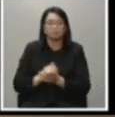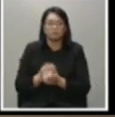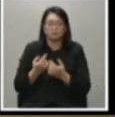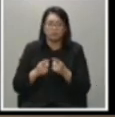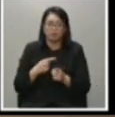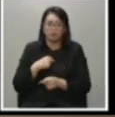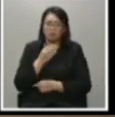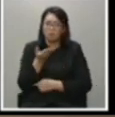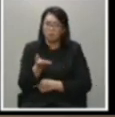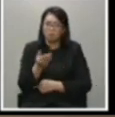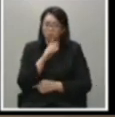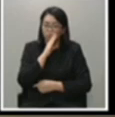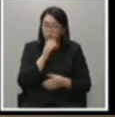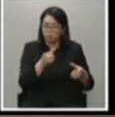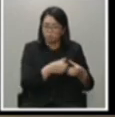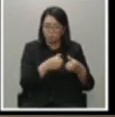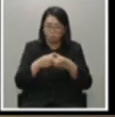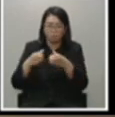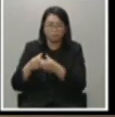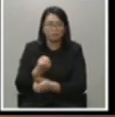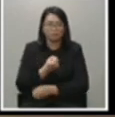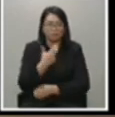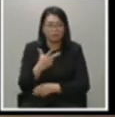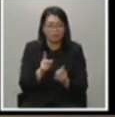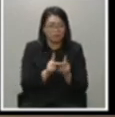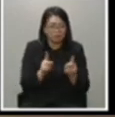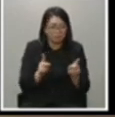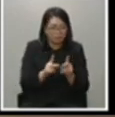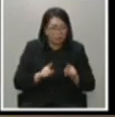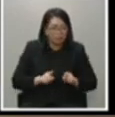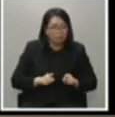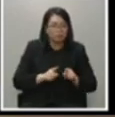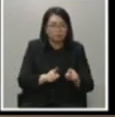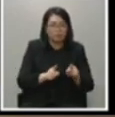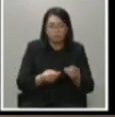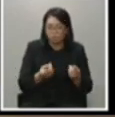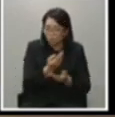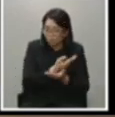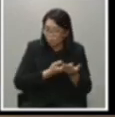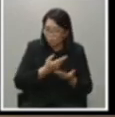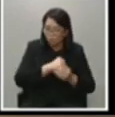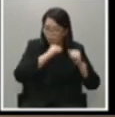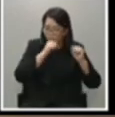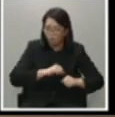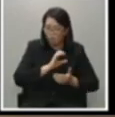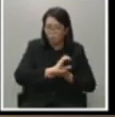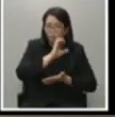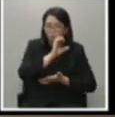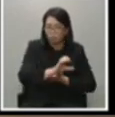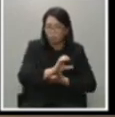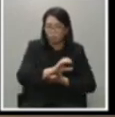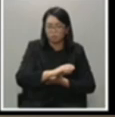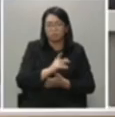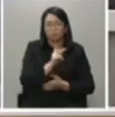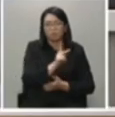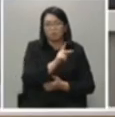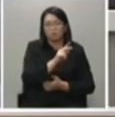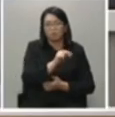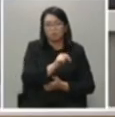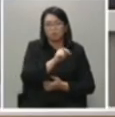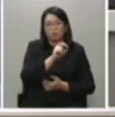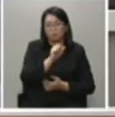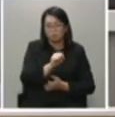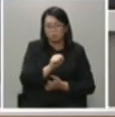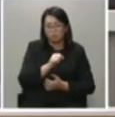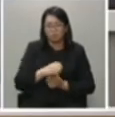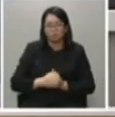ราบเรียนว่าทั้ง3คณะนี้ไม่ว่าจะเป็นคณะกรรมการขับเคลื่อนการเจรจาการค้าและการลงทุนคณะกนส.และคณะรัฐมน